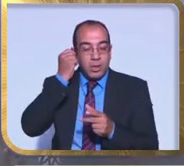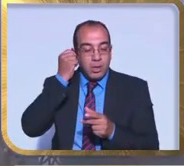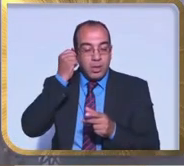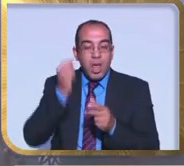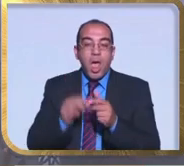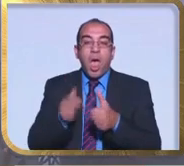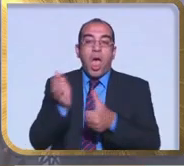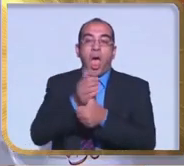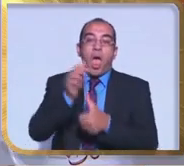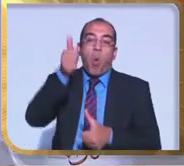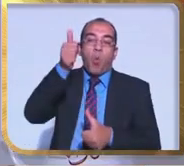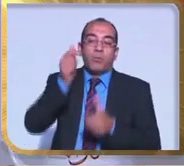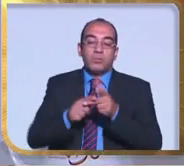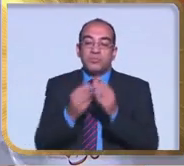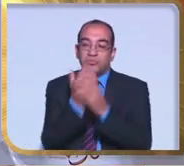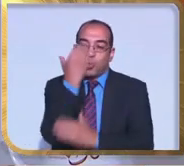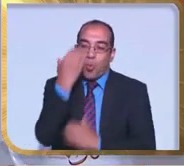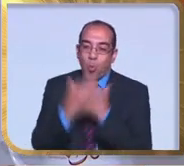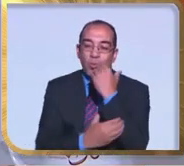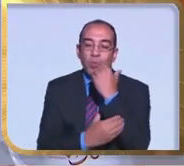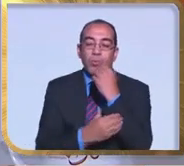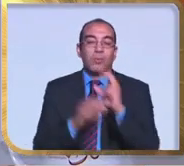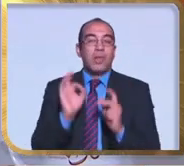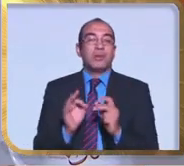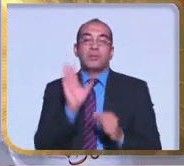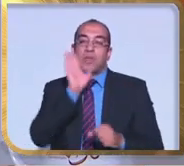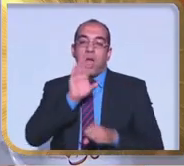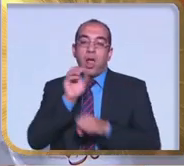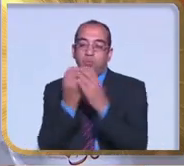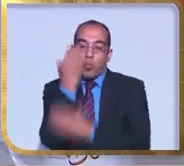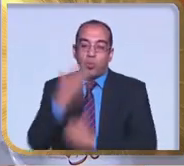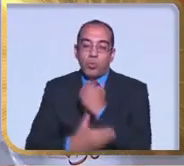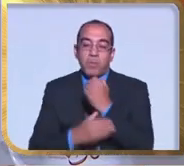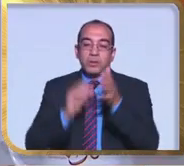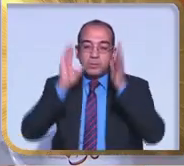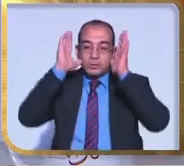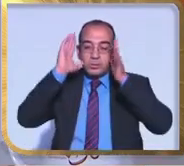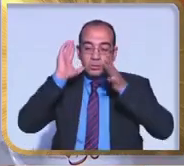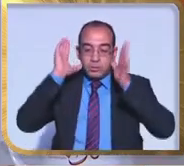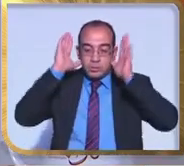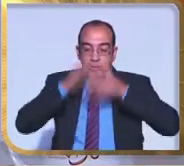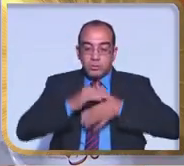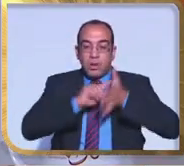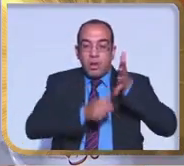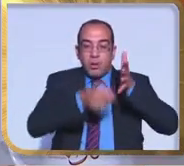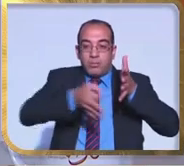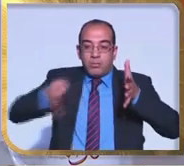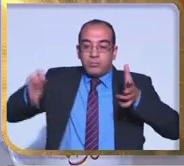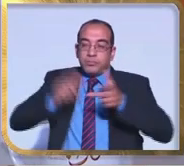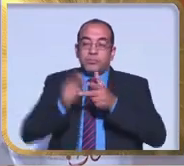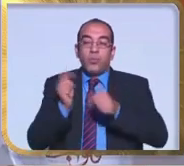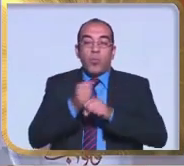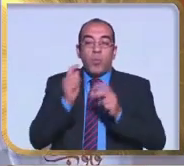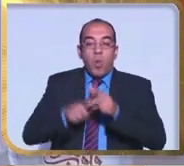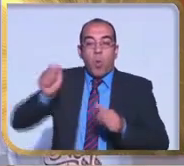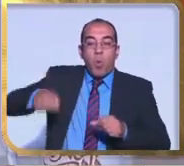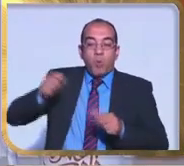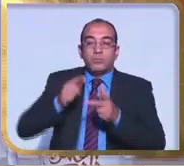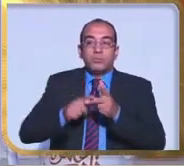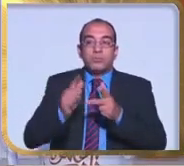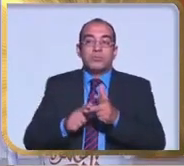إيه حينئذ هي الطهارة، يبقى ثم الصلاة، ثم تأتي بعد كده بقية التكاليف والأحكام